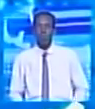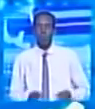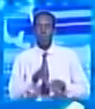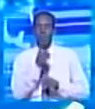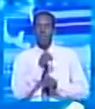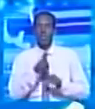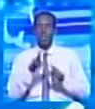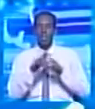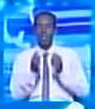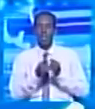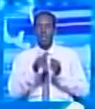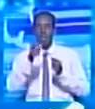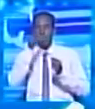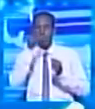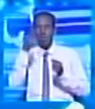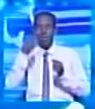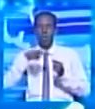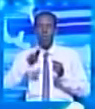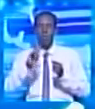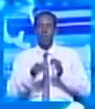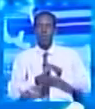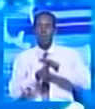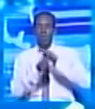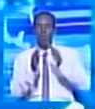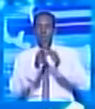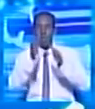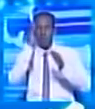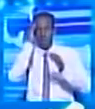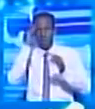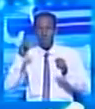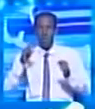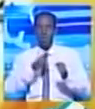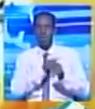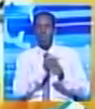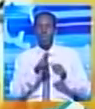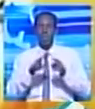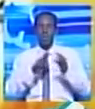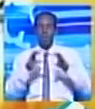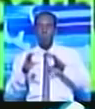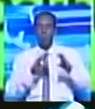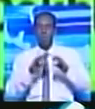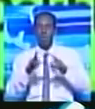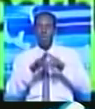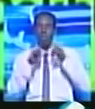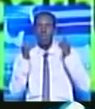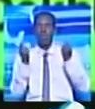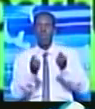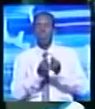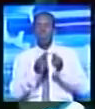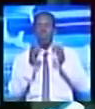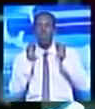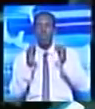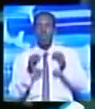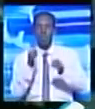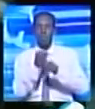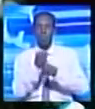Direction le Maroc, où le ministre de l'Éducation nationale de la formation participe au premier forum africain sur la formation professionnelle qui se